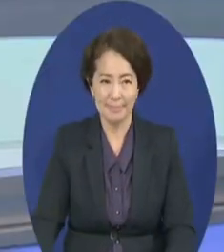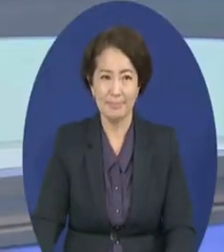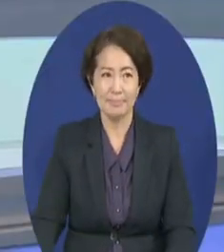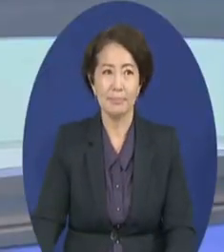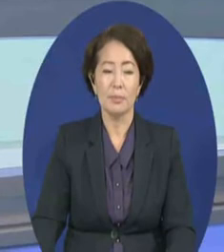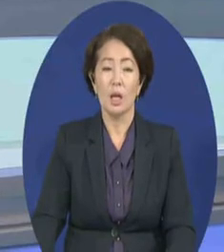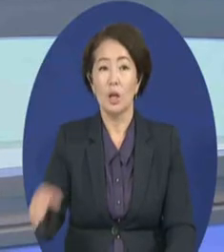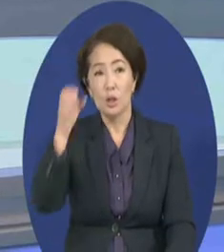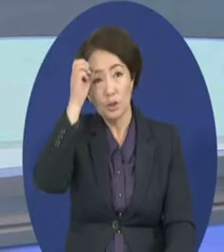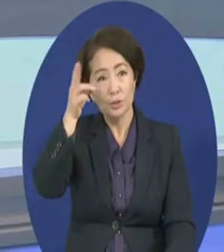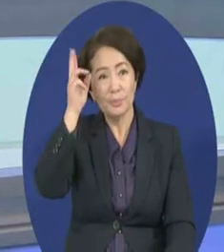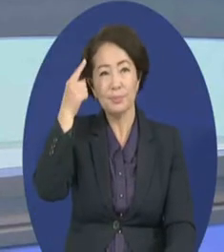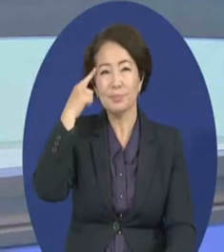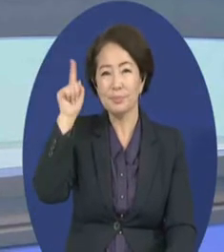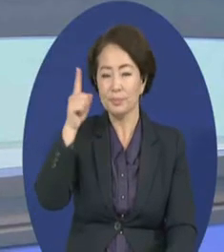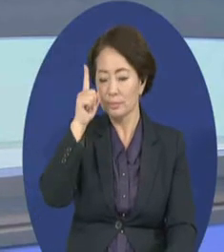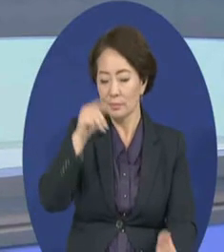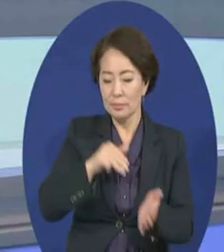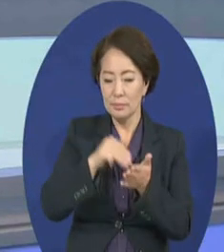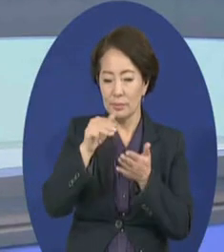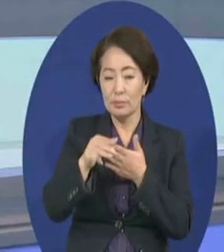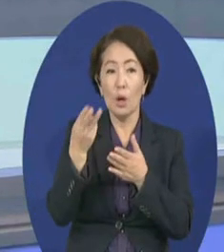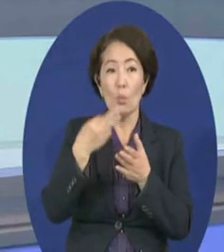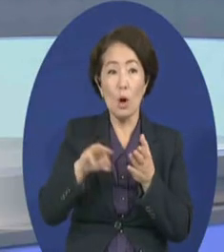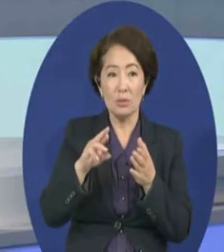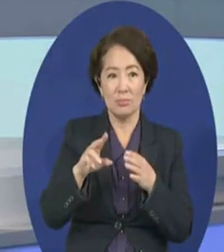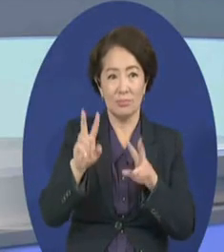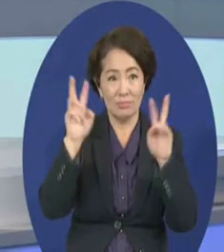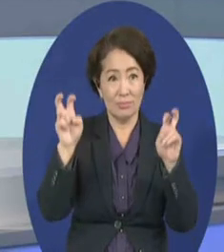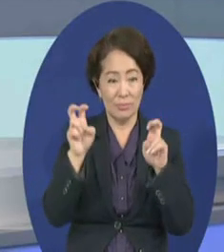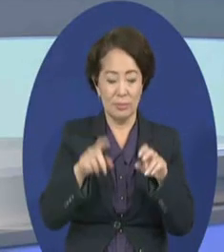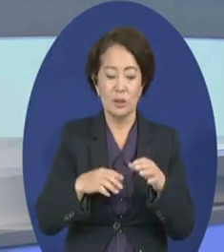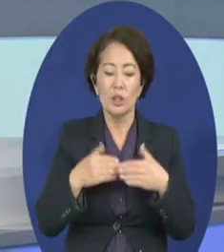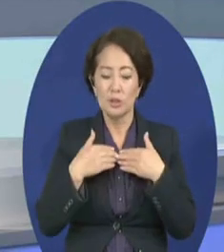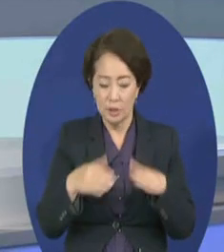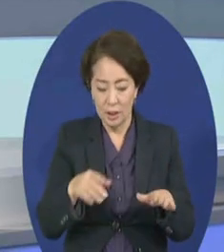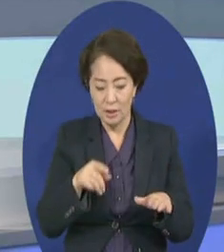Ерөнхийлөгчийн санаачилсан тэр бүмэд үндэсний хөдөлгөөн өнөөдрөөс нэлтээ хийсэн энэ хүрээнд нийслэл